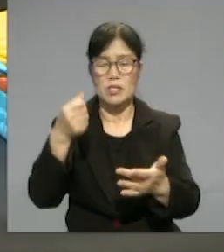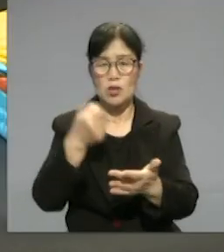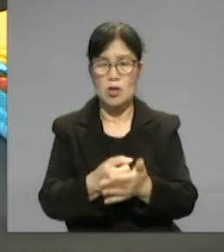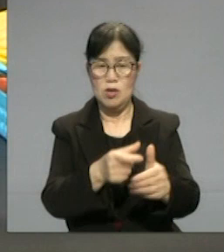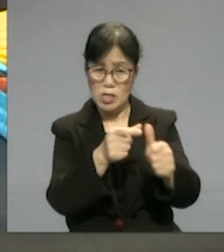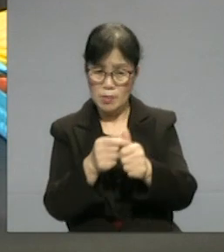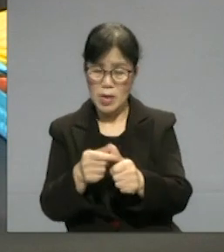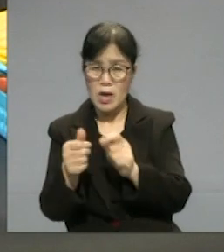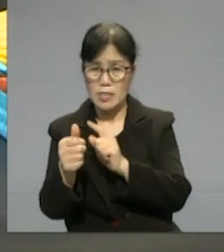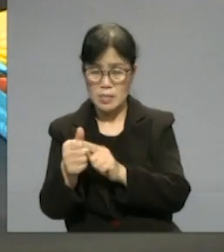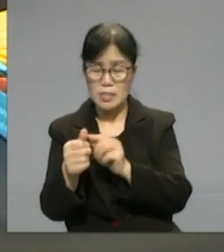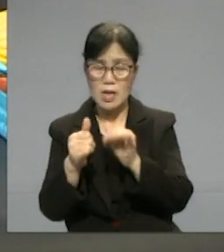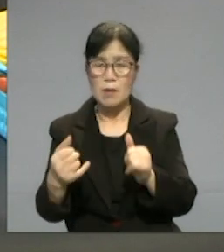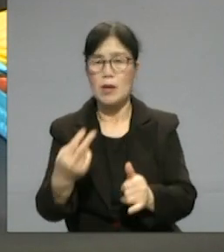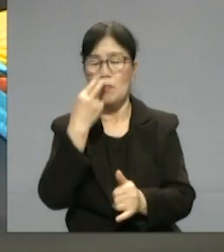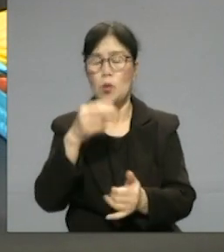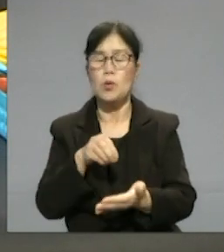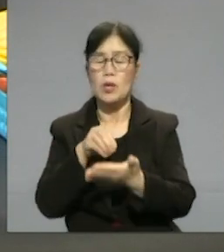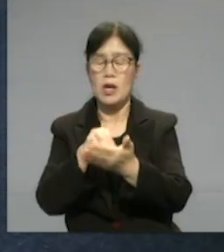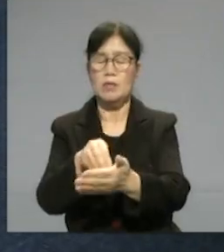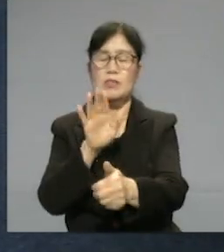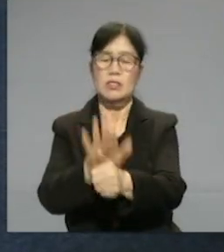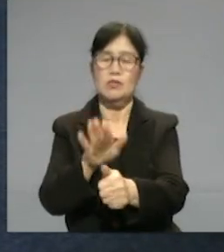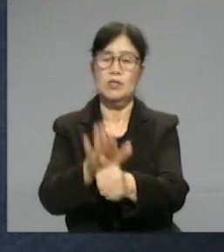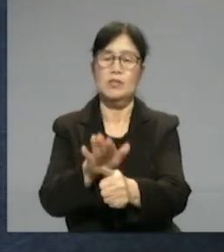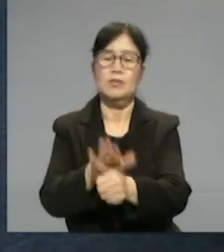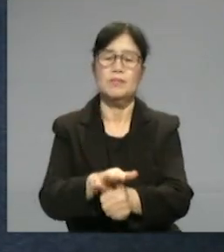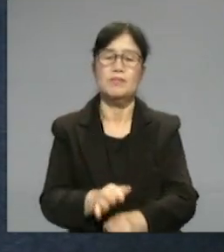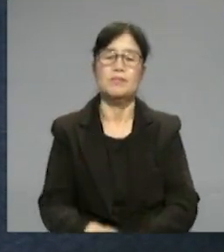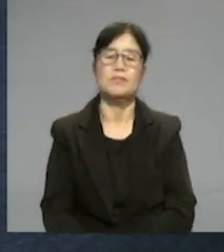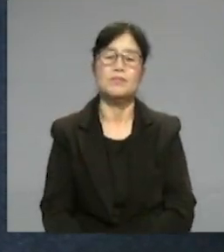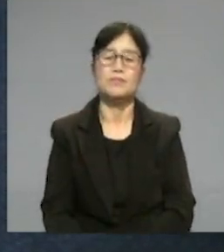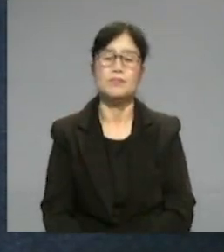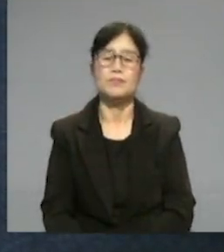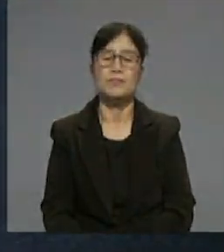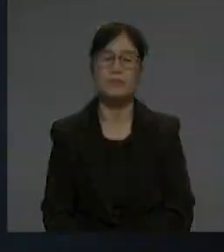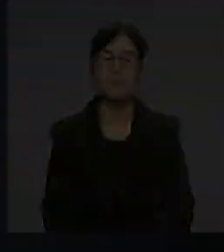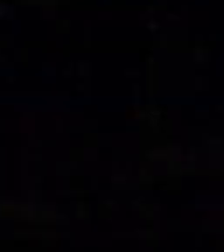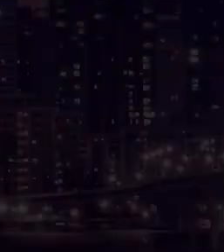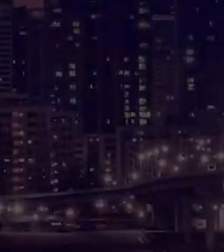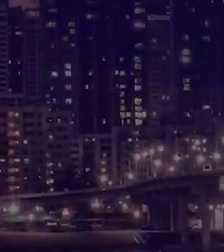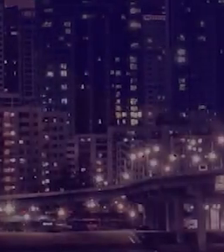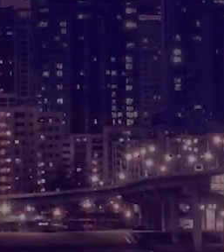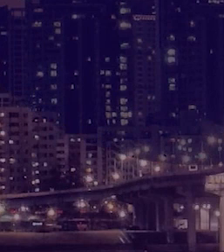입양자에겐 반려동물 보험 가입도 지원합니다. OBS 뉴스 권현입니다.